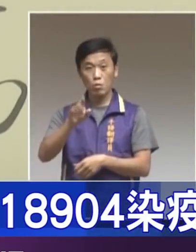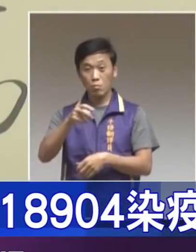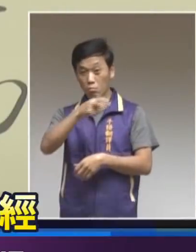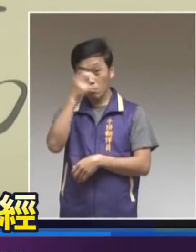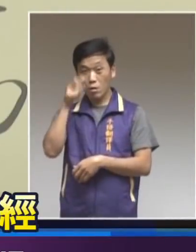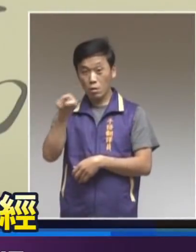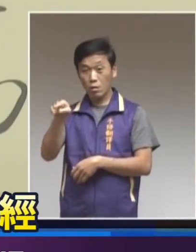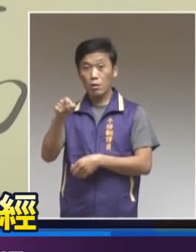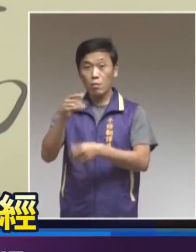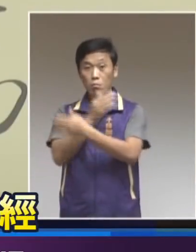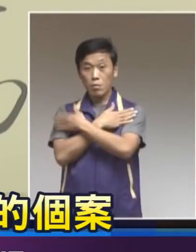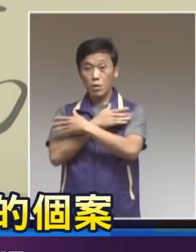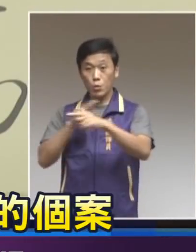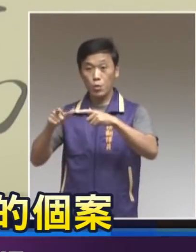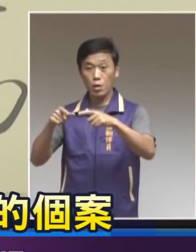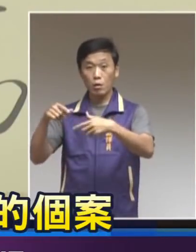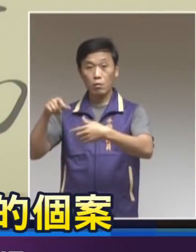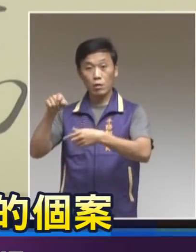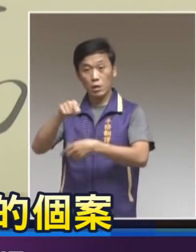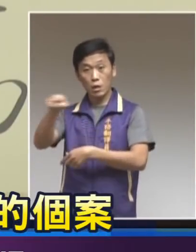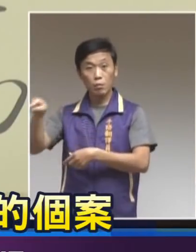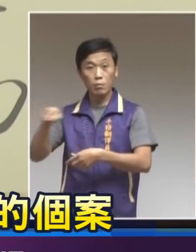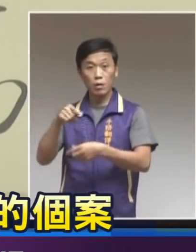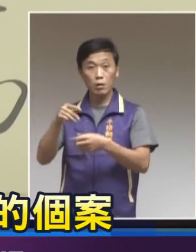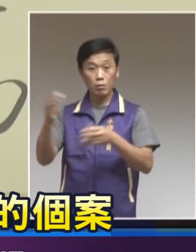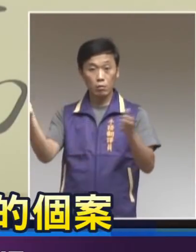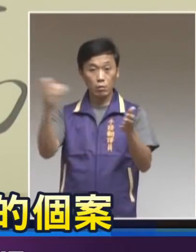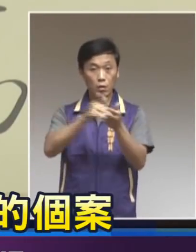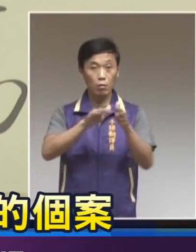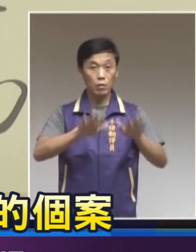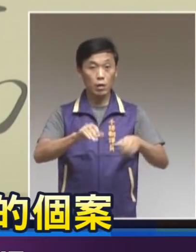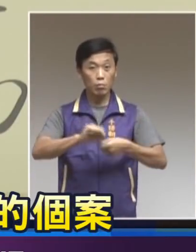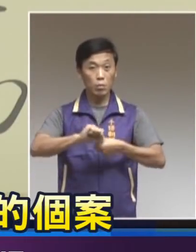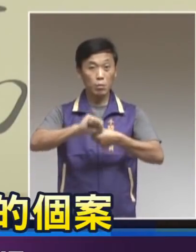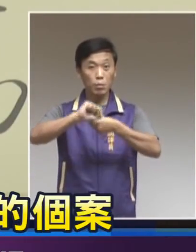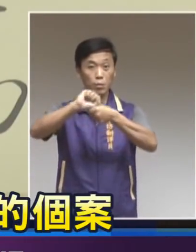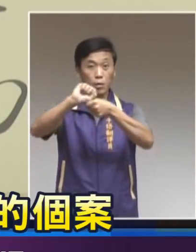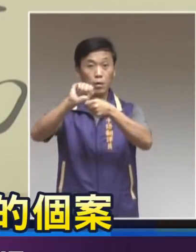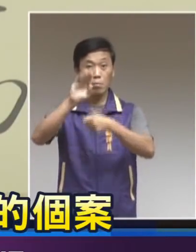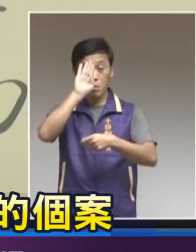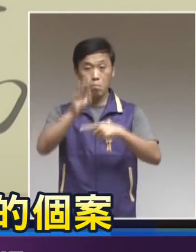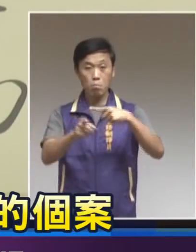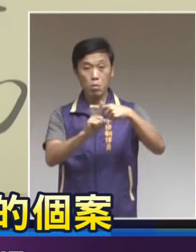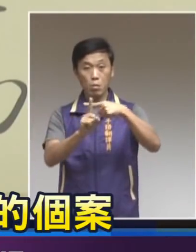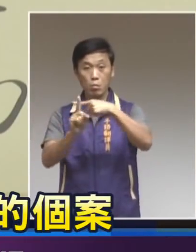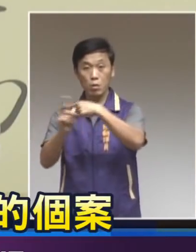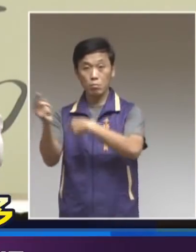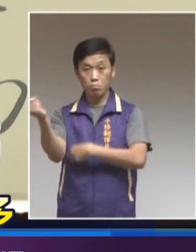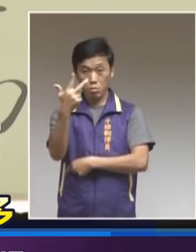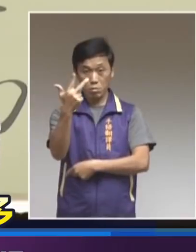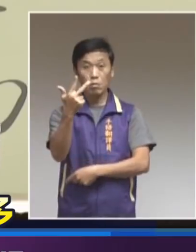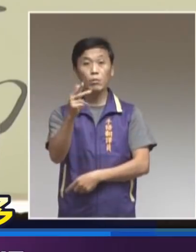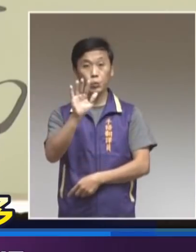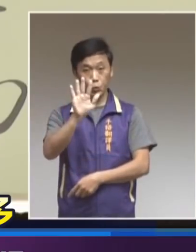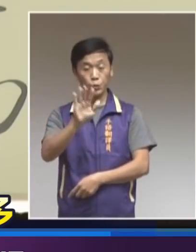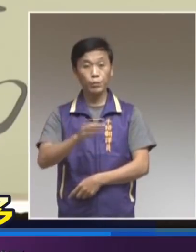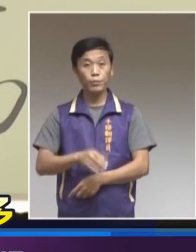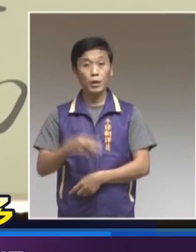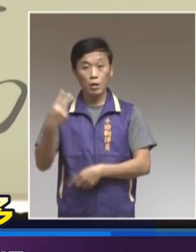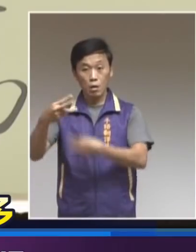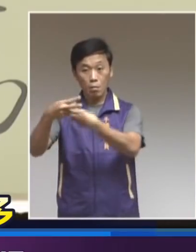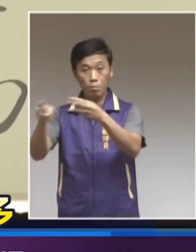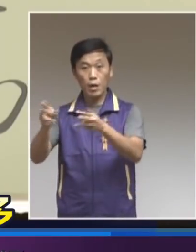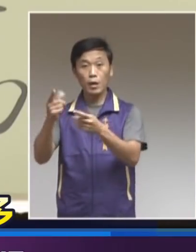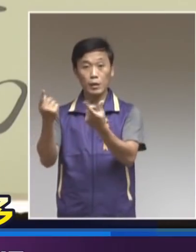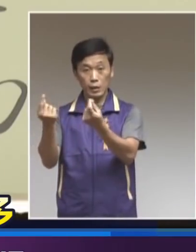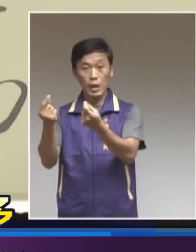儿园到现在已经累积了大概有7个确诊的个案，有同班的